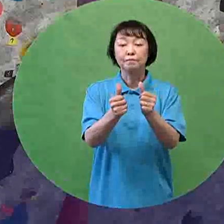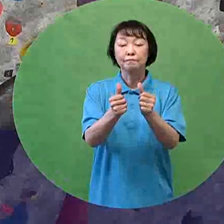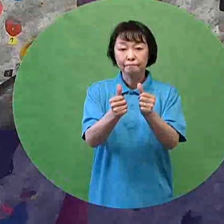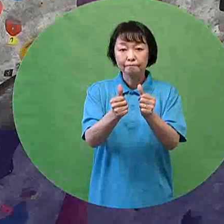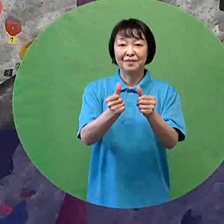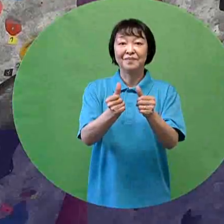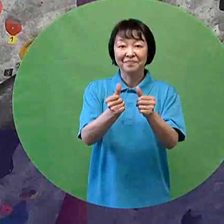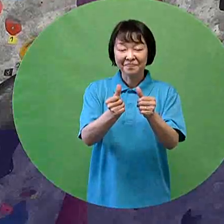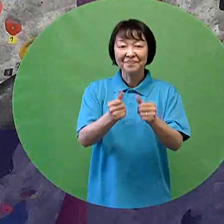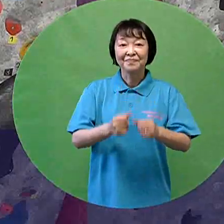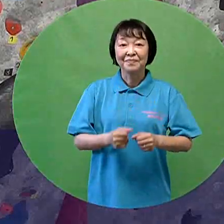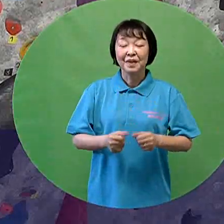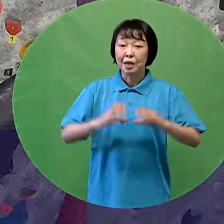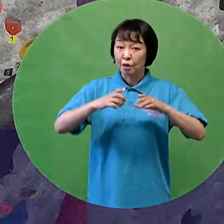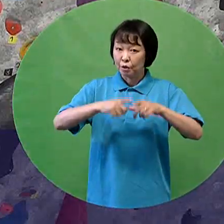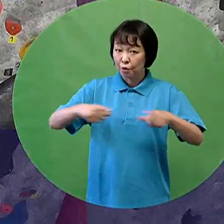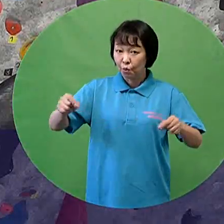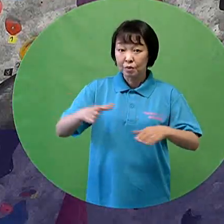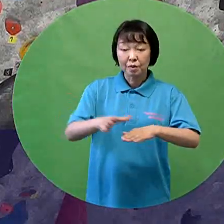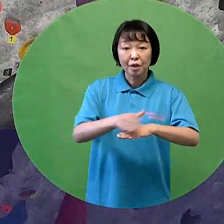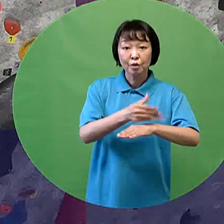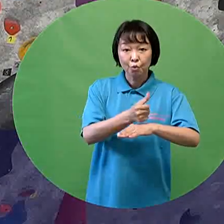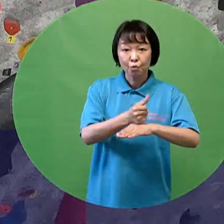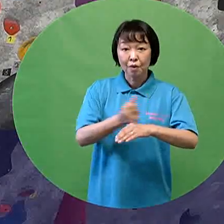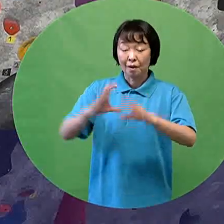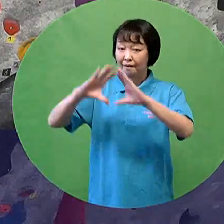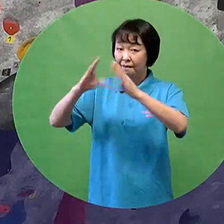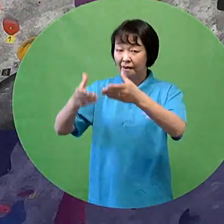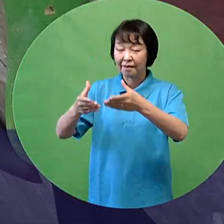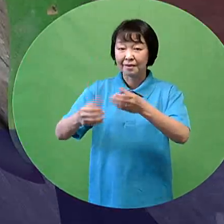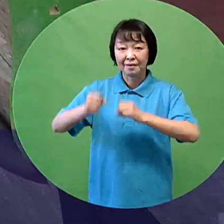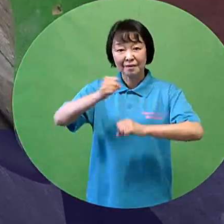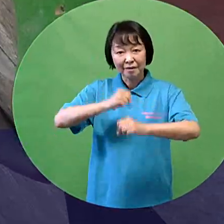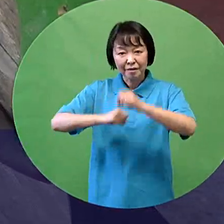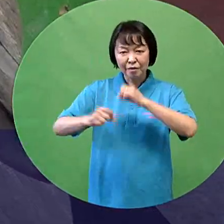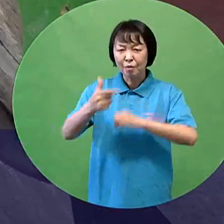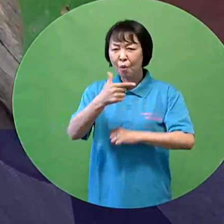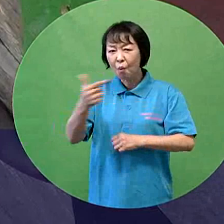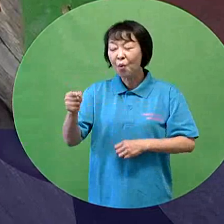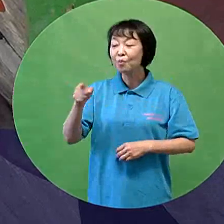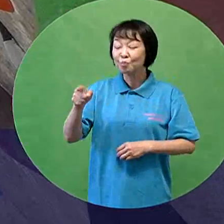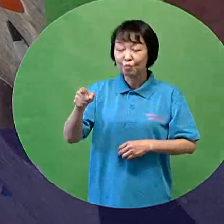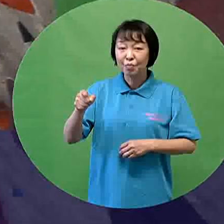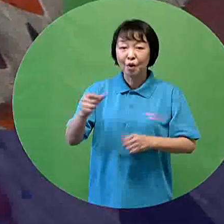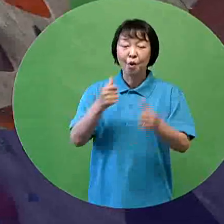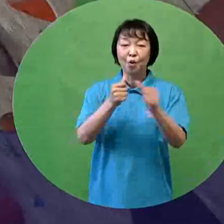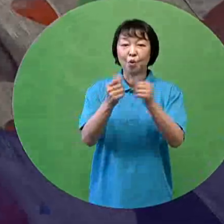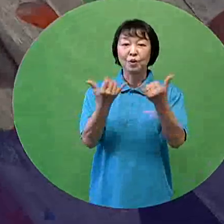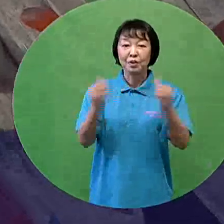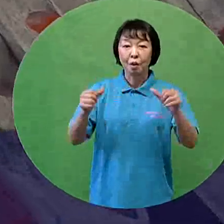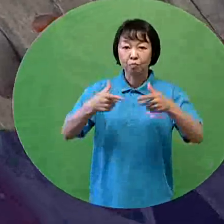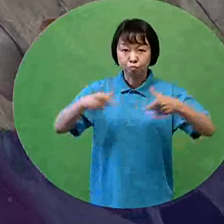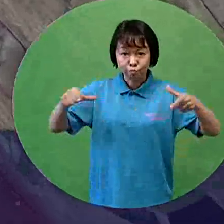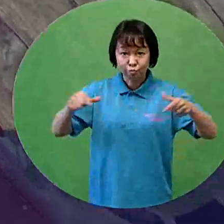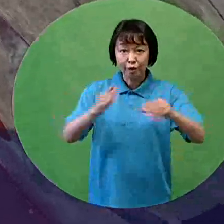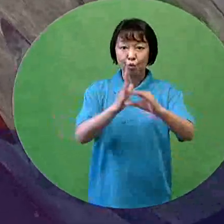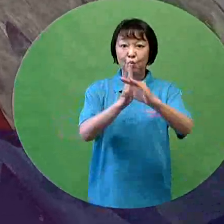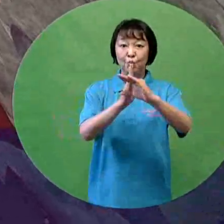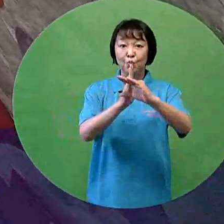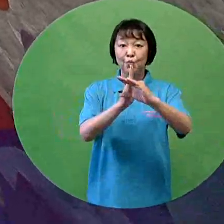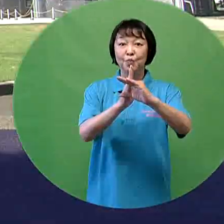ている競技です。世界で活躍する日本人選手も多く、県内でも競技者が増えています